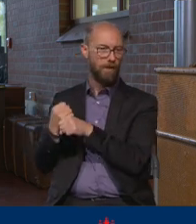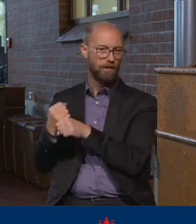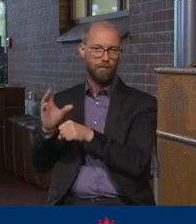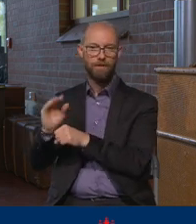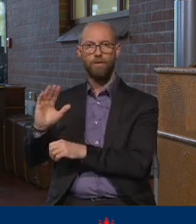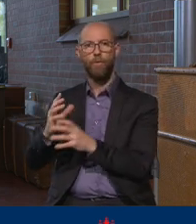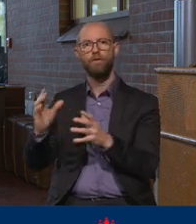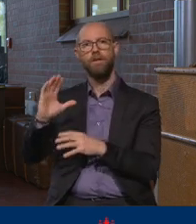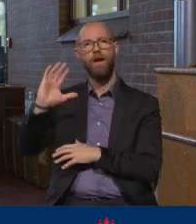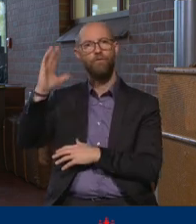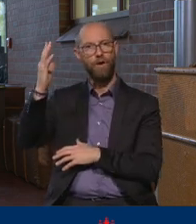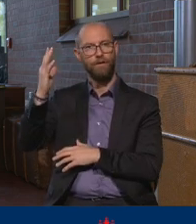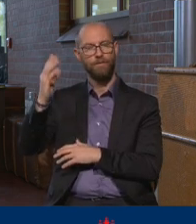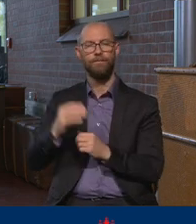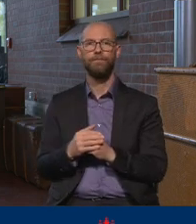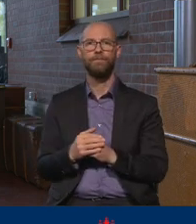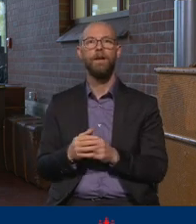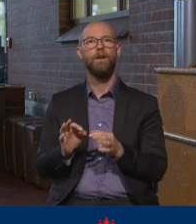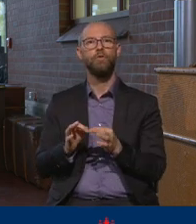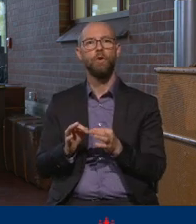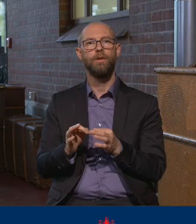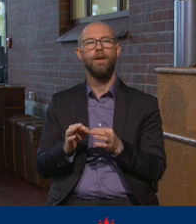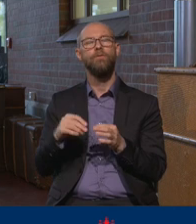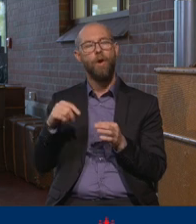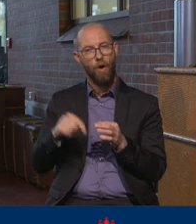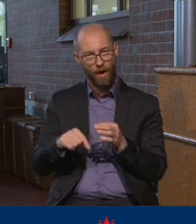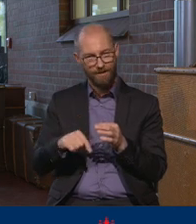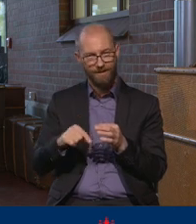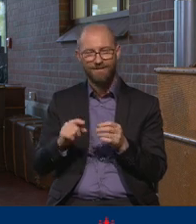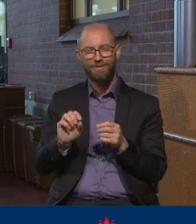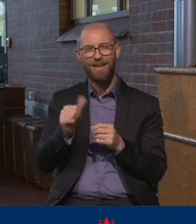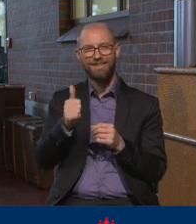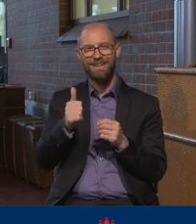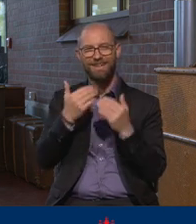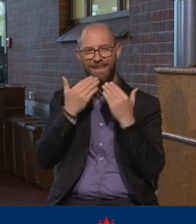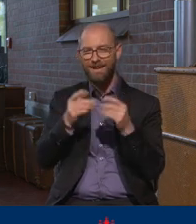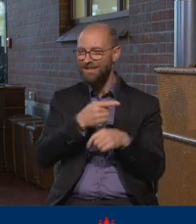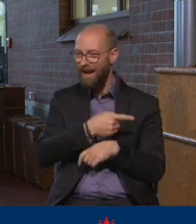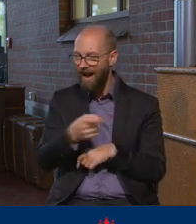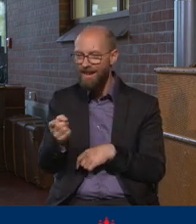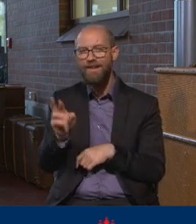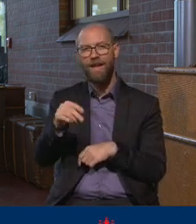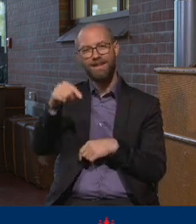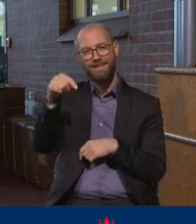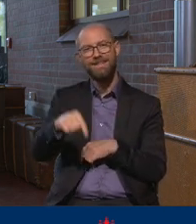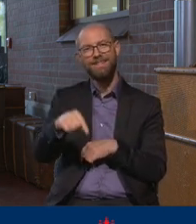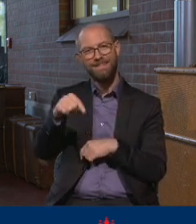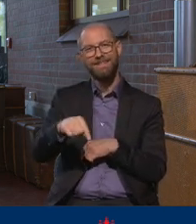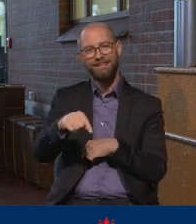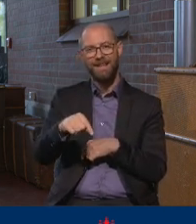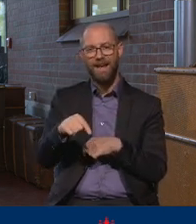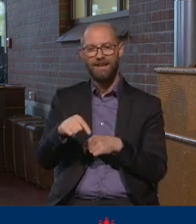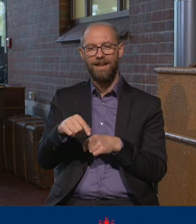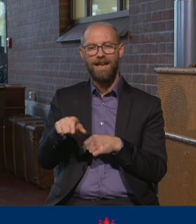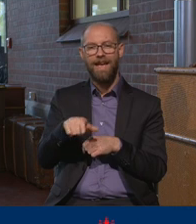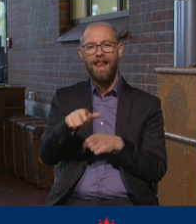gemacht haben für heute danke ich erstmal allen herzlich die zum gelingen dieser stadtwerkstatt stadteingang ellbogen